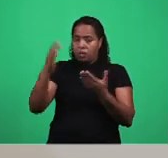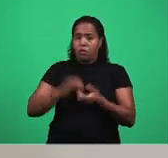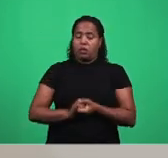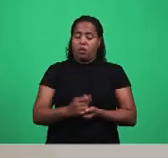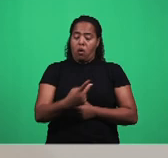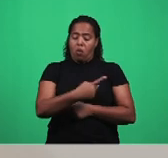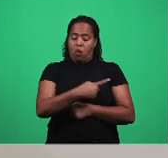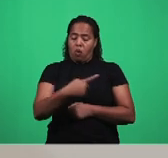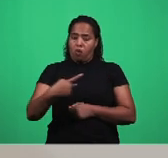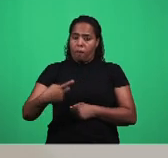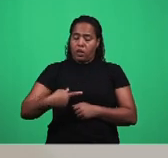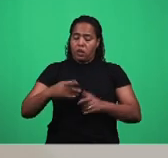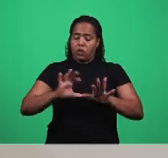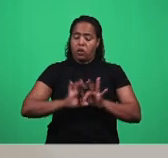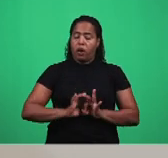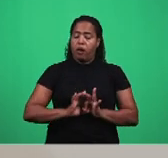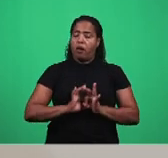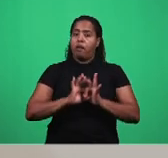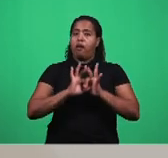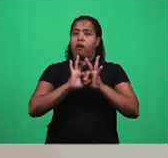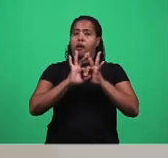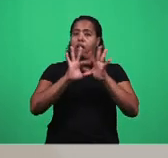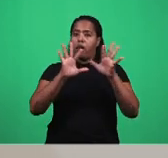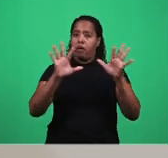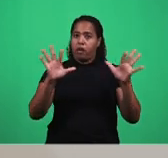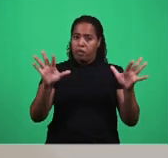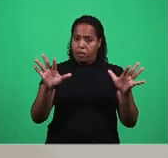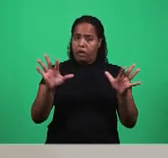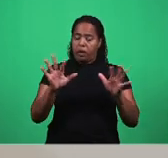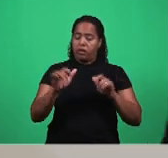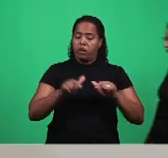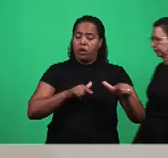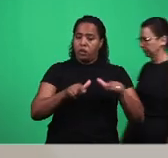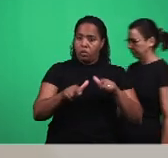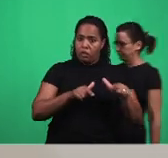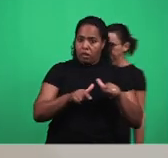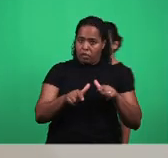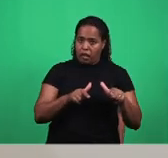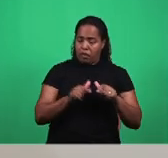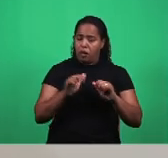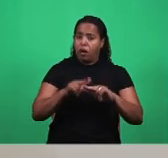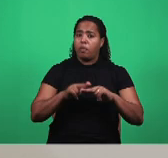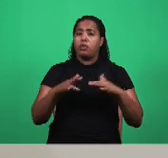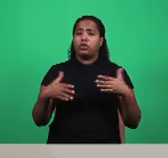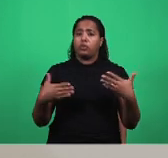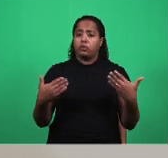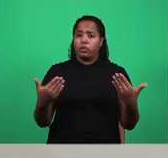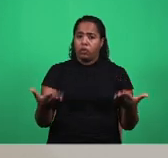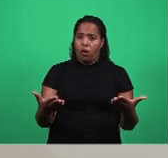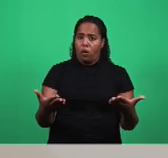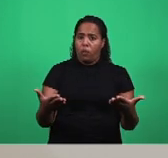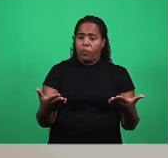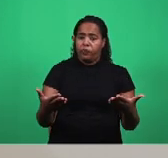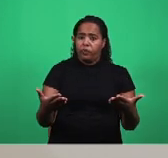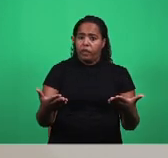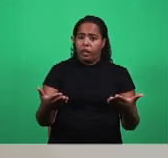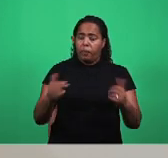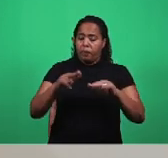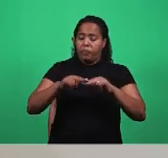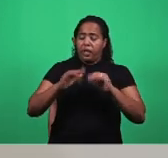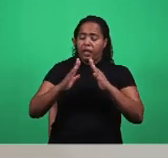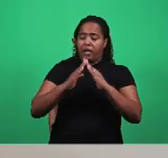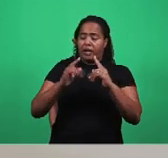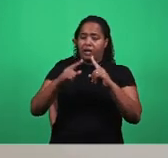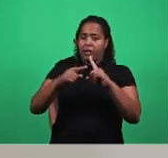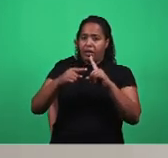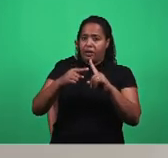libéré de ce travail. Pourquoi? Parce que cela se fait par l'église dans son ensemble, à